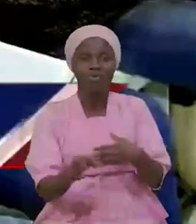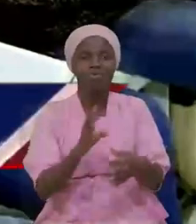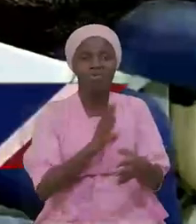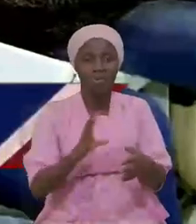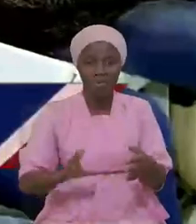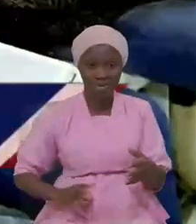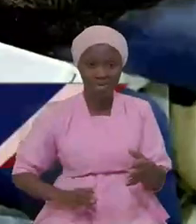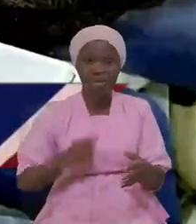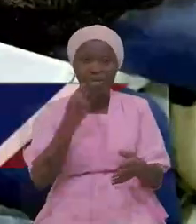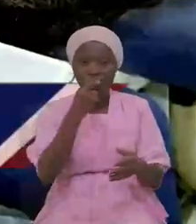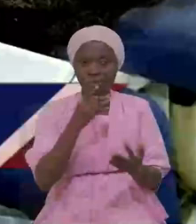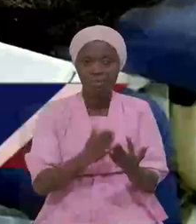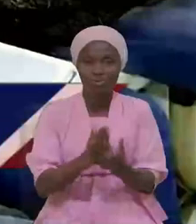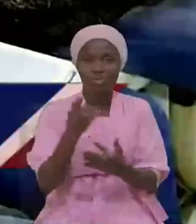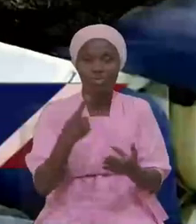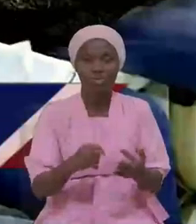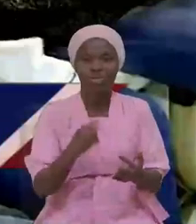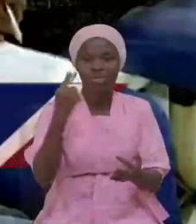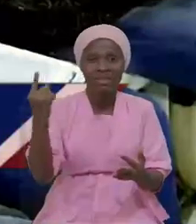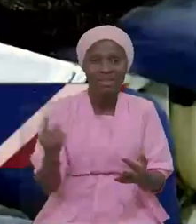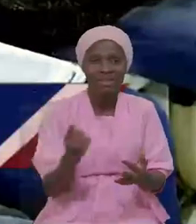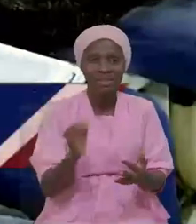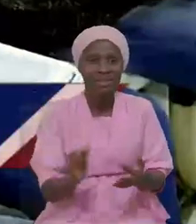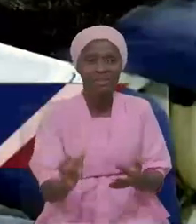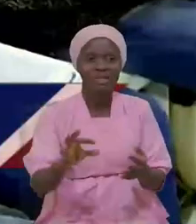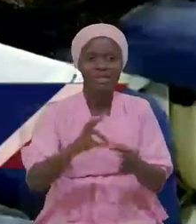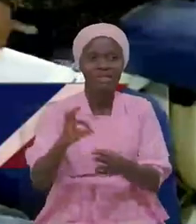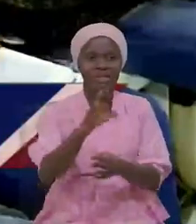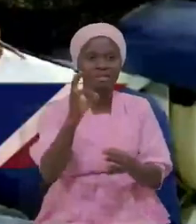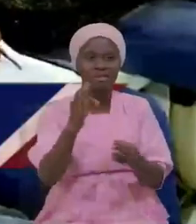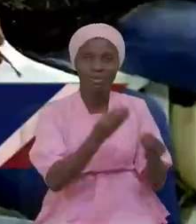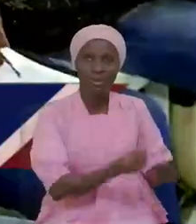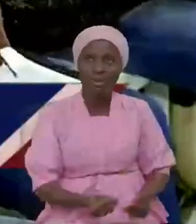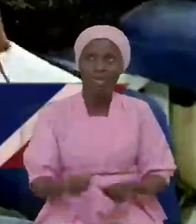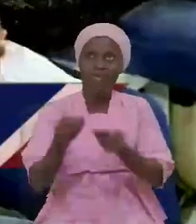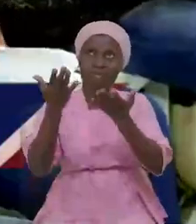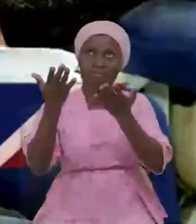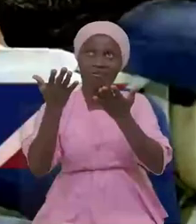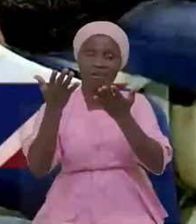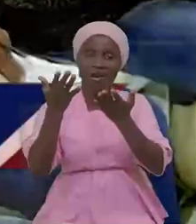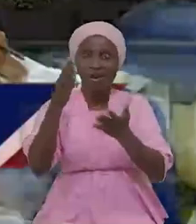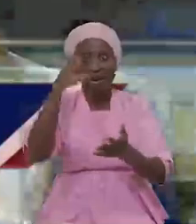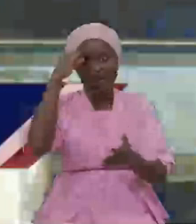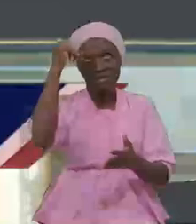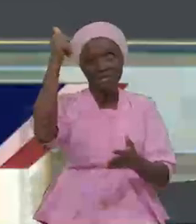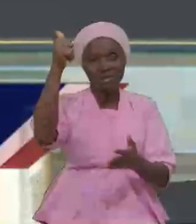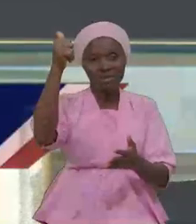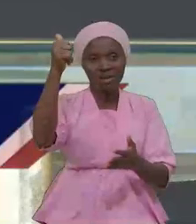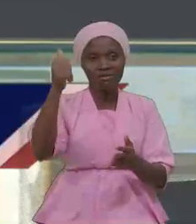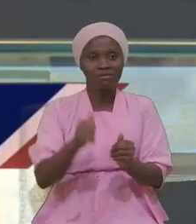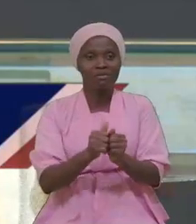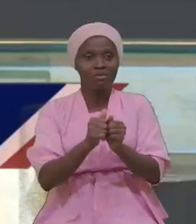qui par un esprit éternel s'est offert lui-même sans tâche à Dieu,